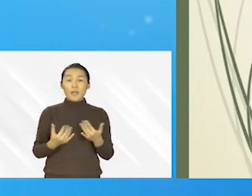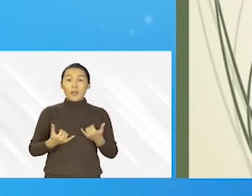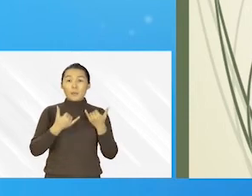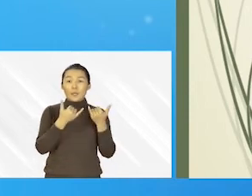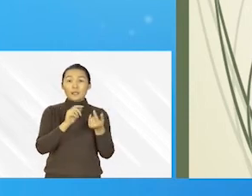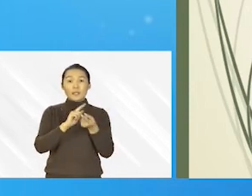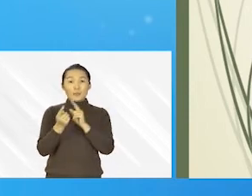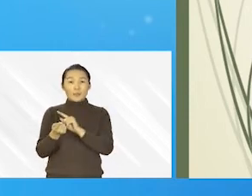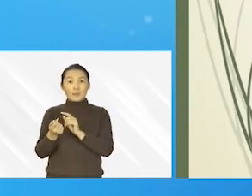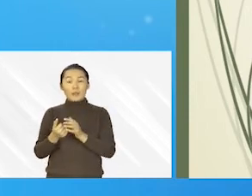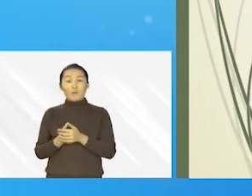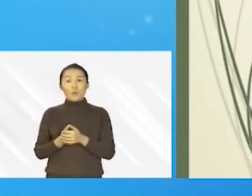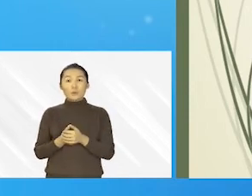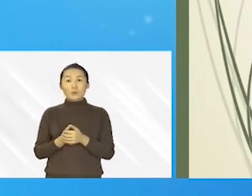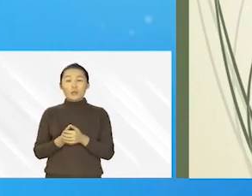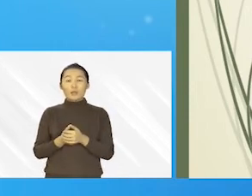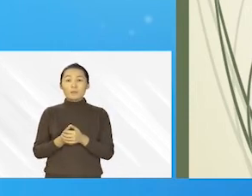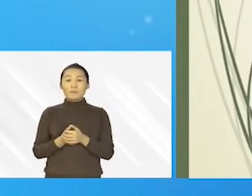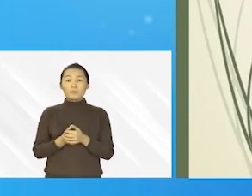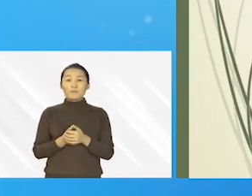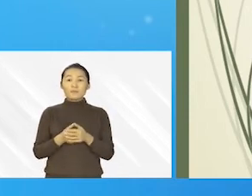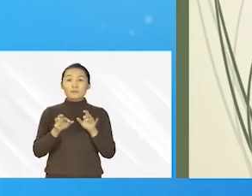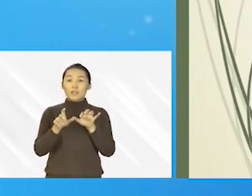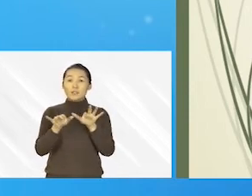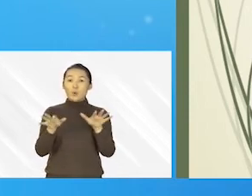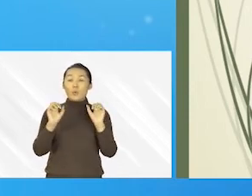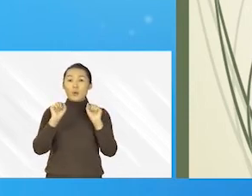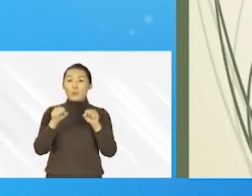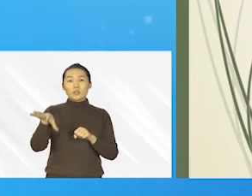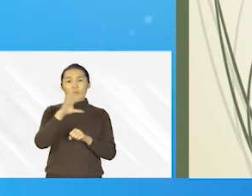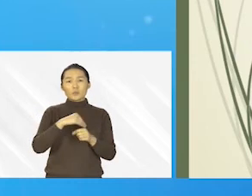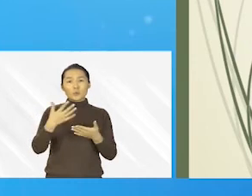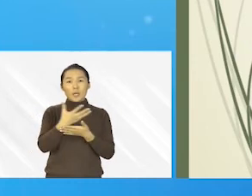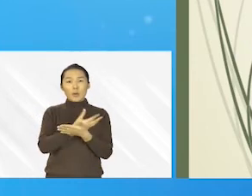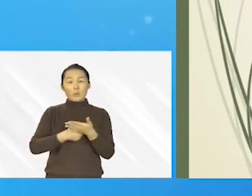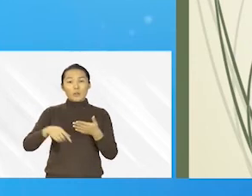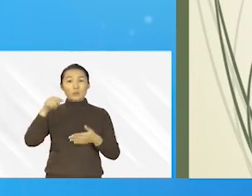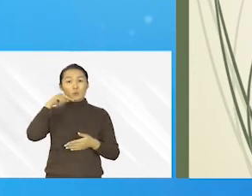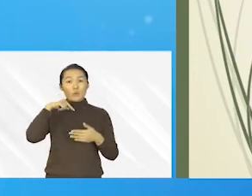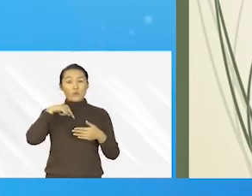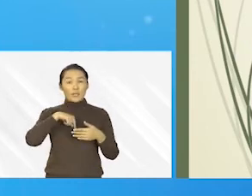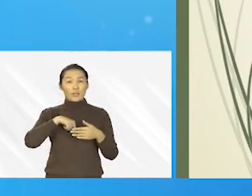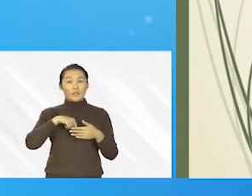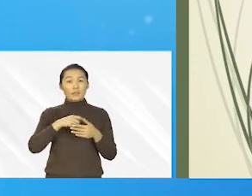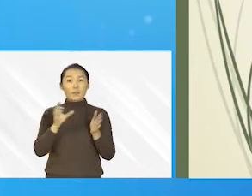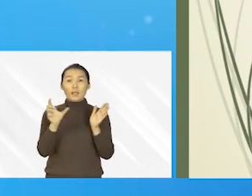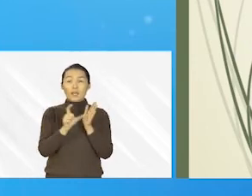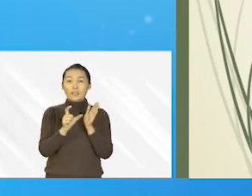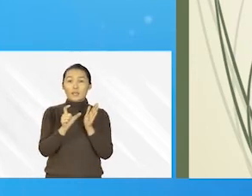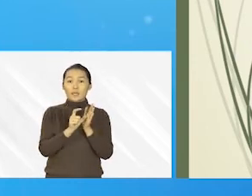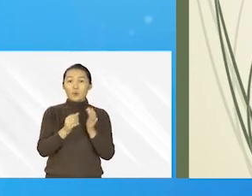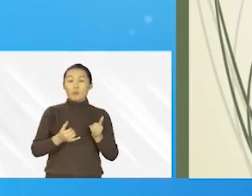Благодаря метаморфозу насекомое может всю накопленную в организме энергию